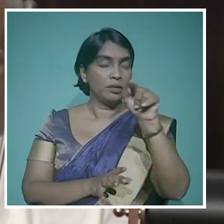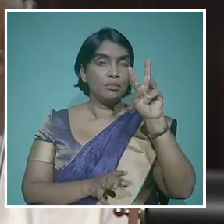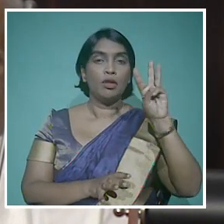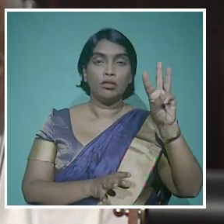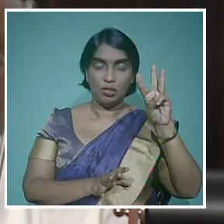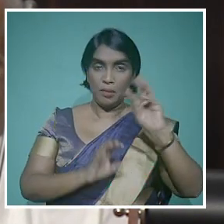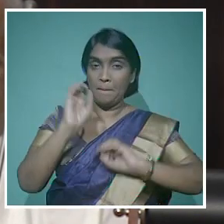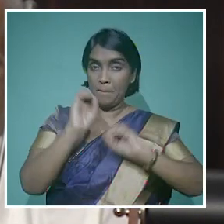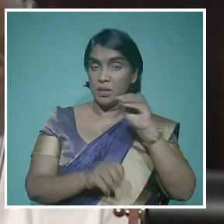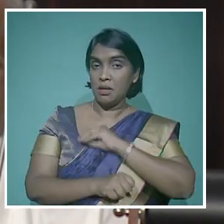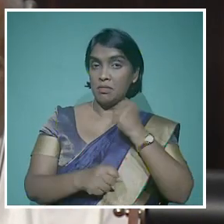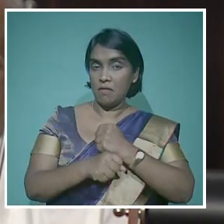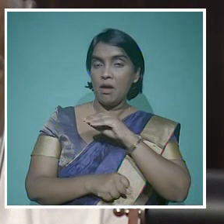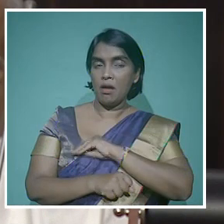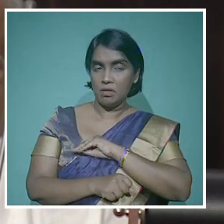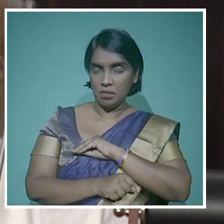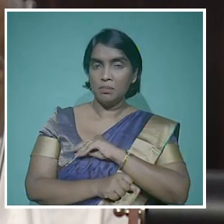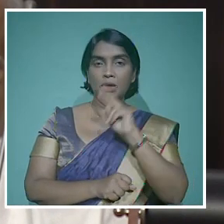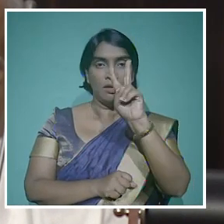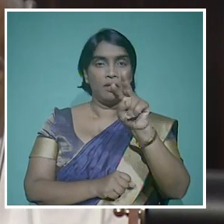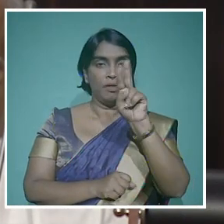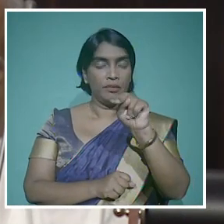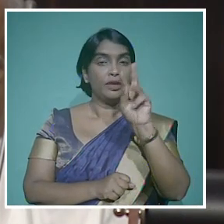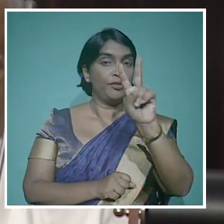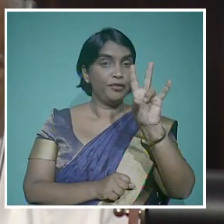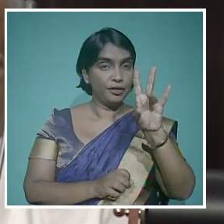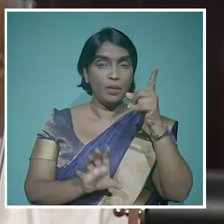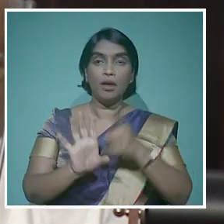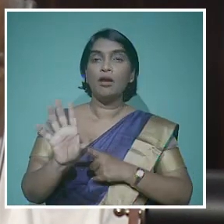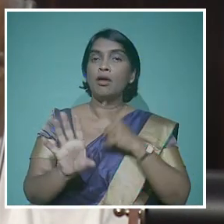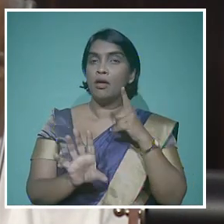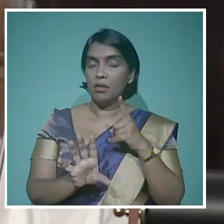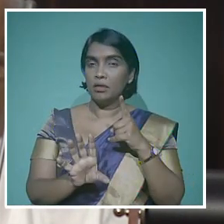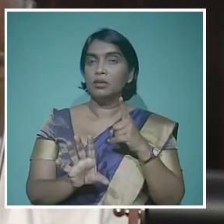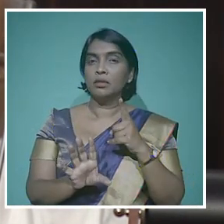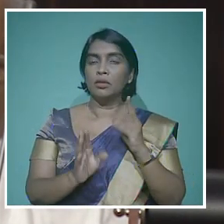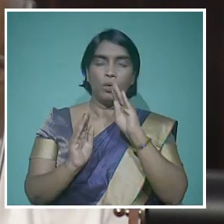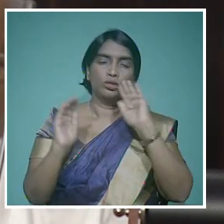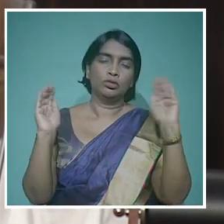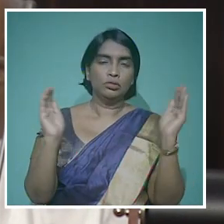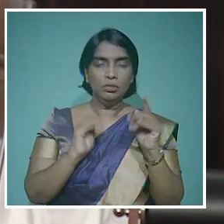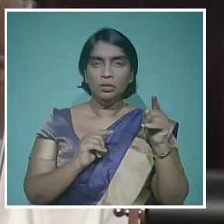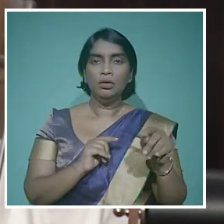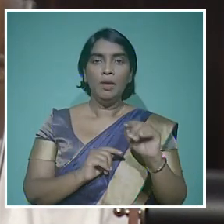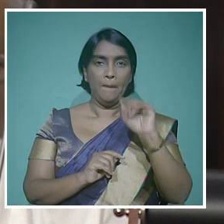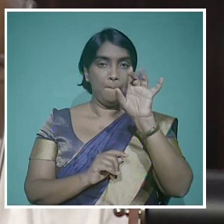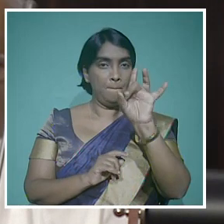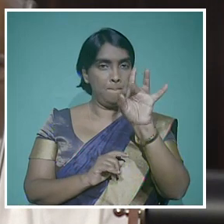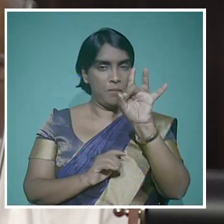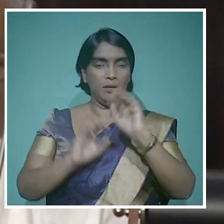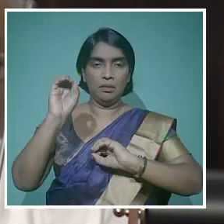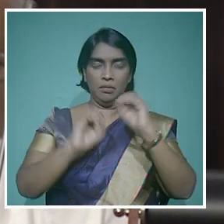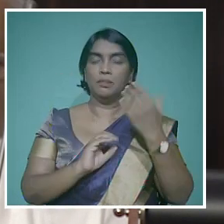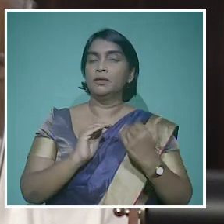8.3%ක් තිබූ රාජ ආදායම 2025 වසරේදී ආසන්න වශයෙන් 15%ක් දක්වා